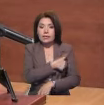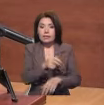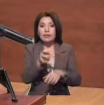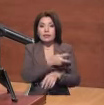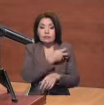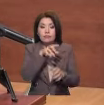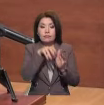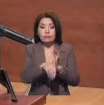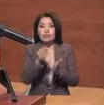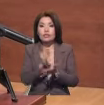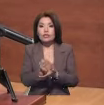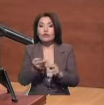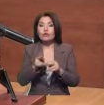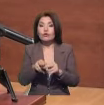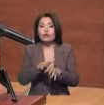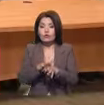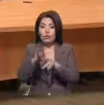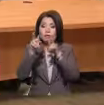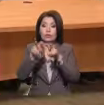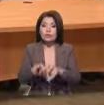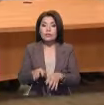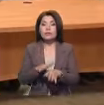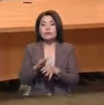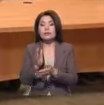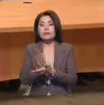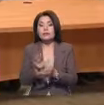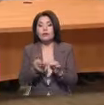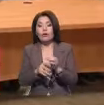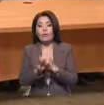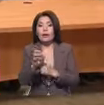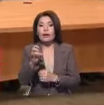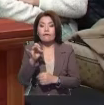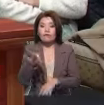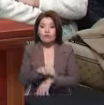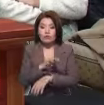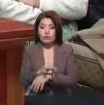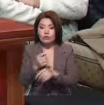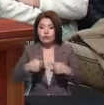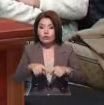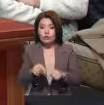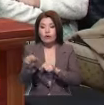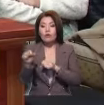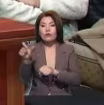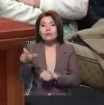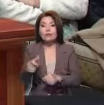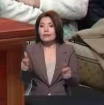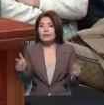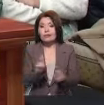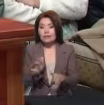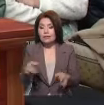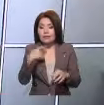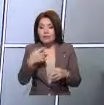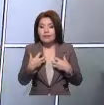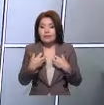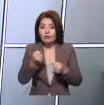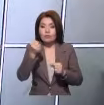бар. Айыпталушымен психолог жұмыс істеп жатыр. Десе де Ермек Марқабаевтың жұбайы қоғамдық қорғаушысы мұнымен келіспейді. Сөзінше денсаулығы